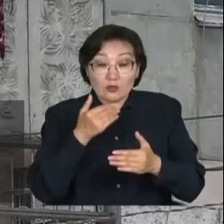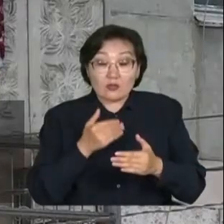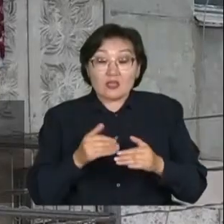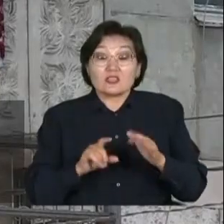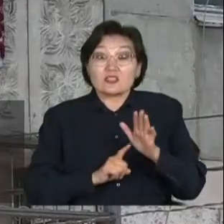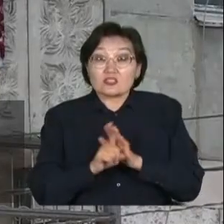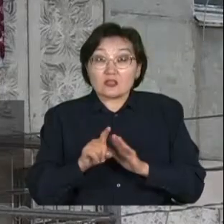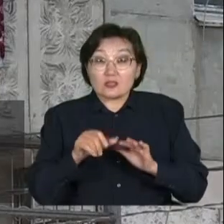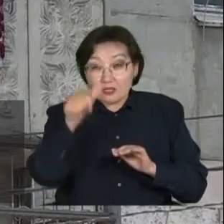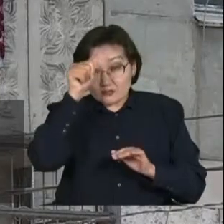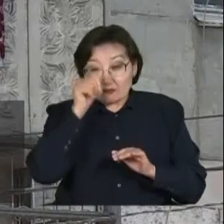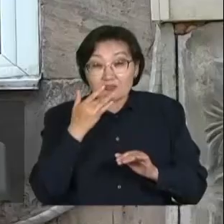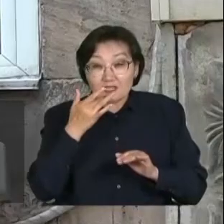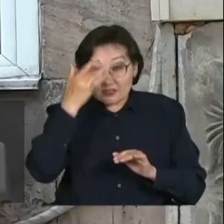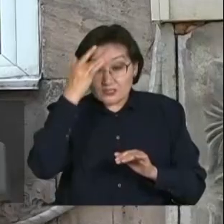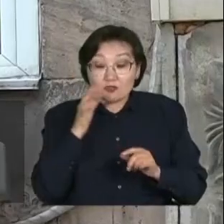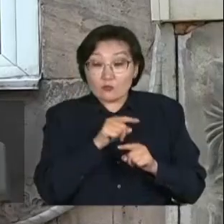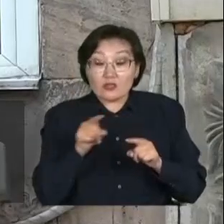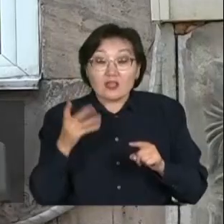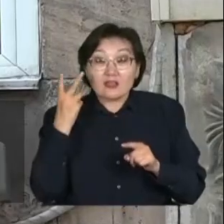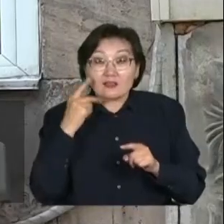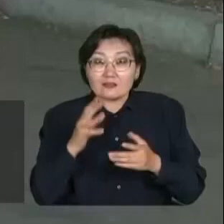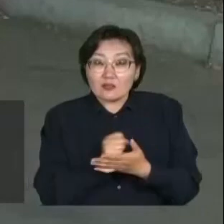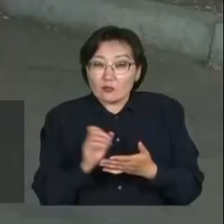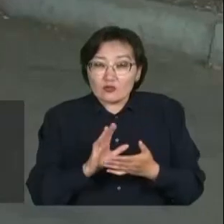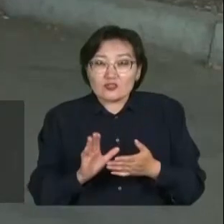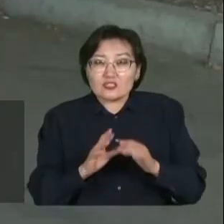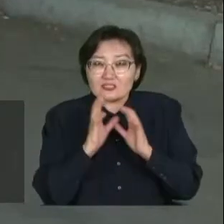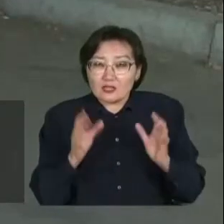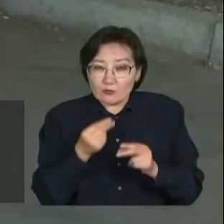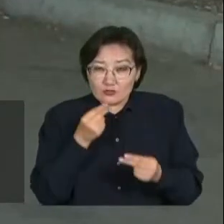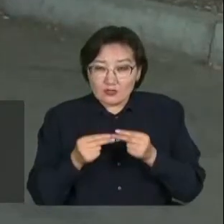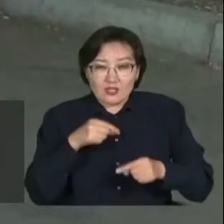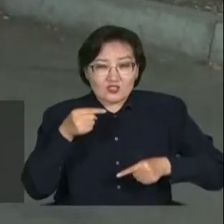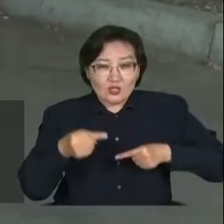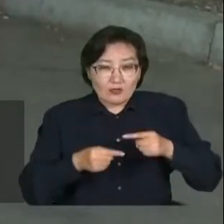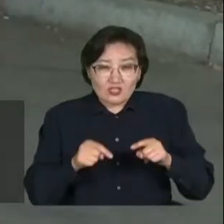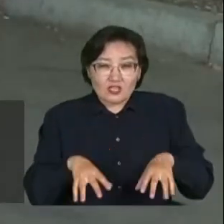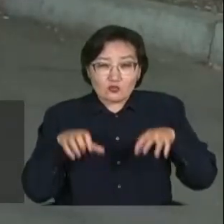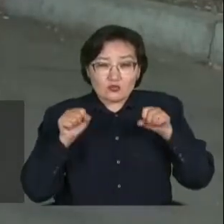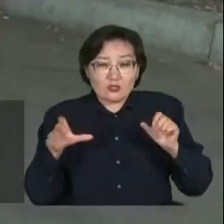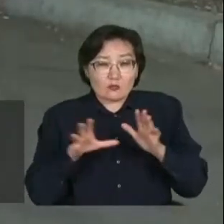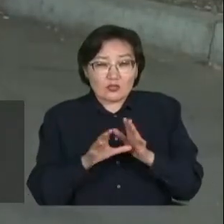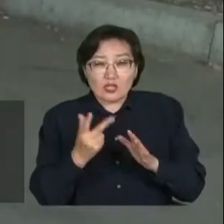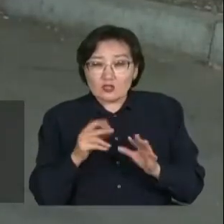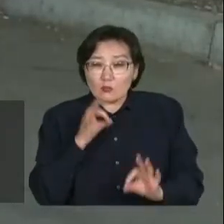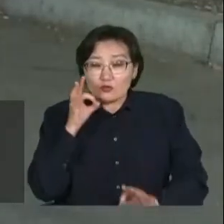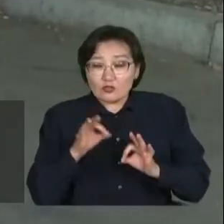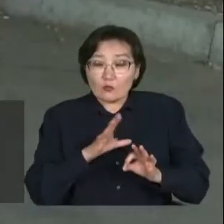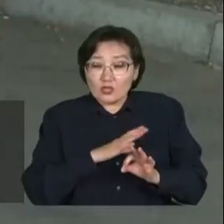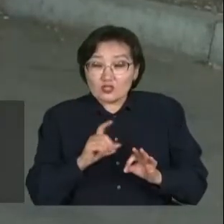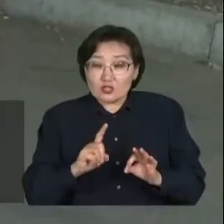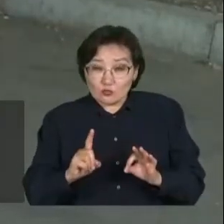сезон когда не получается сохранить продукты даже за окном систематично отключает свет там на трое суток было даже